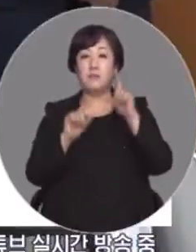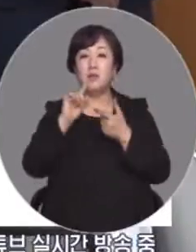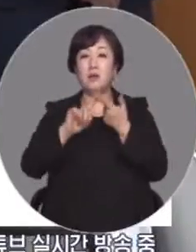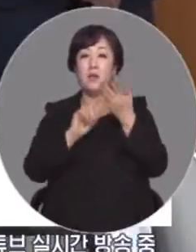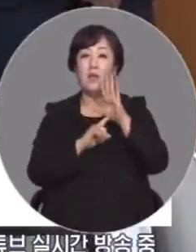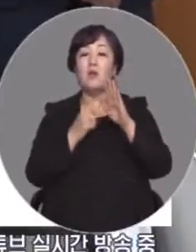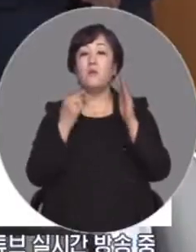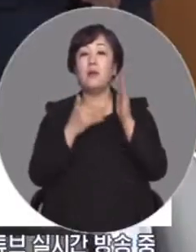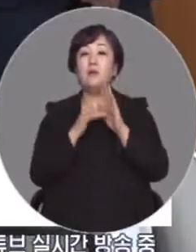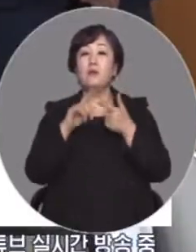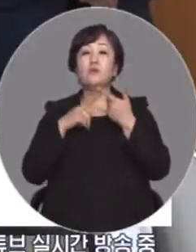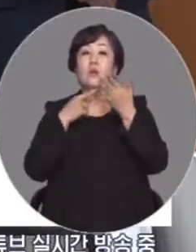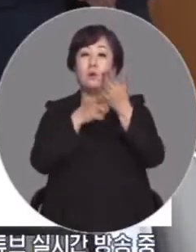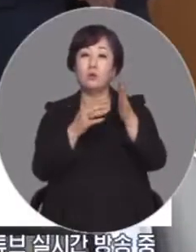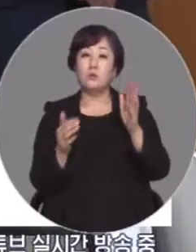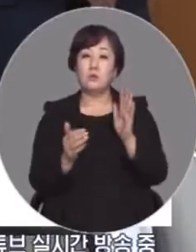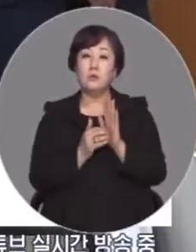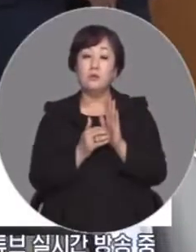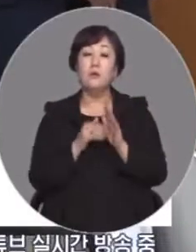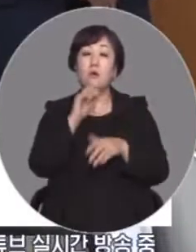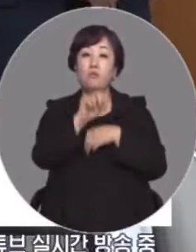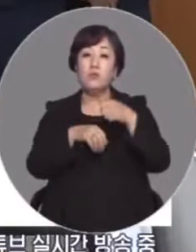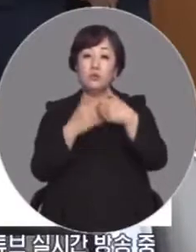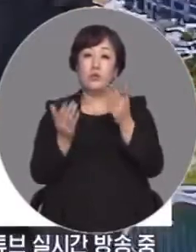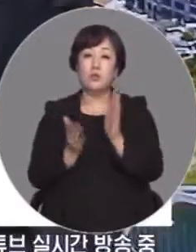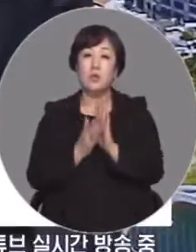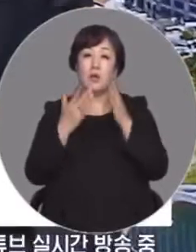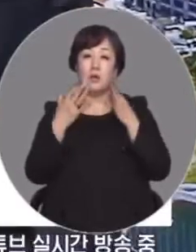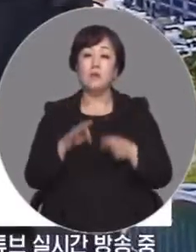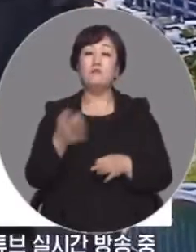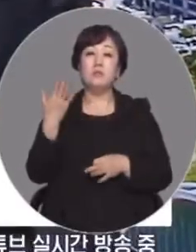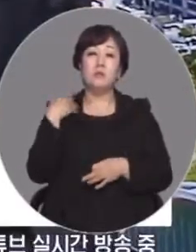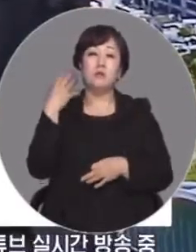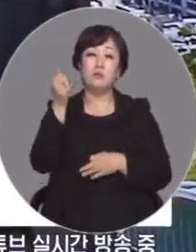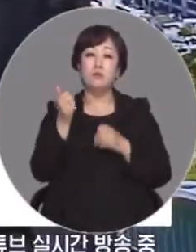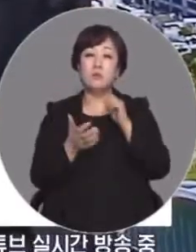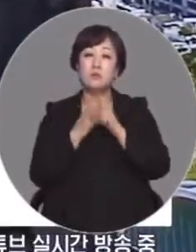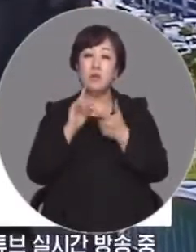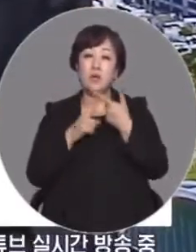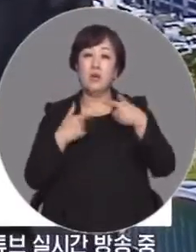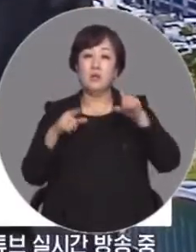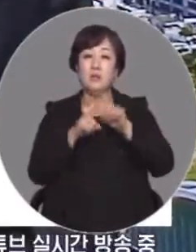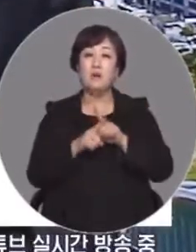밝혀달라고 말했습니다. 이에 대해 민주당은 김 전 구청장 시절의 일로